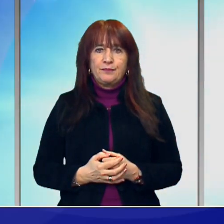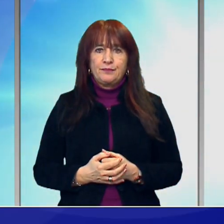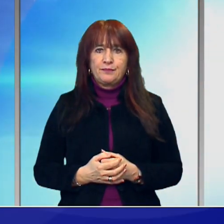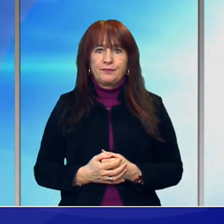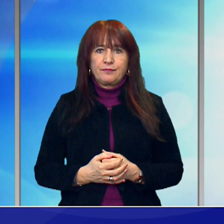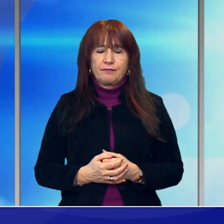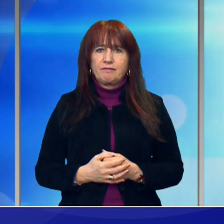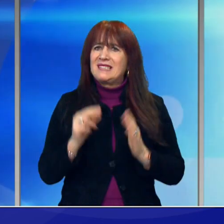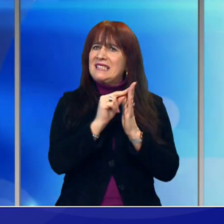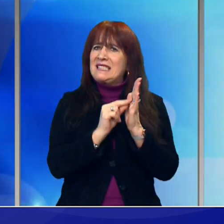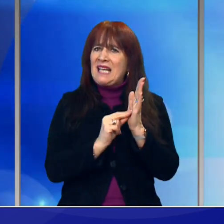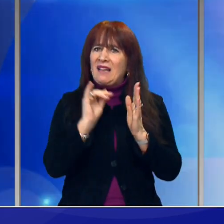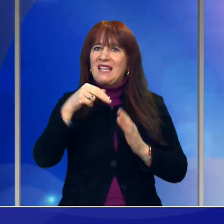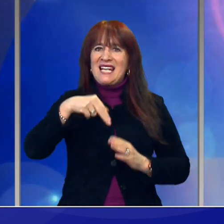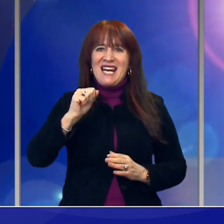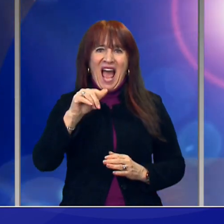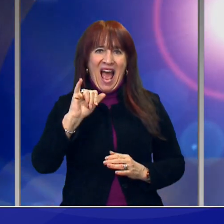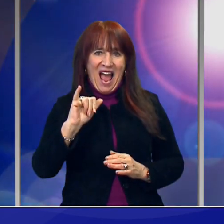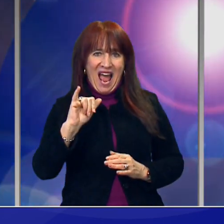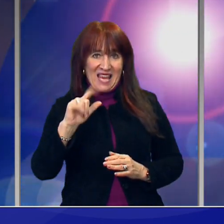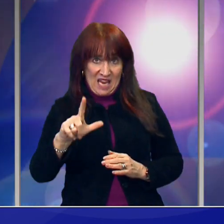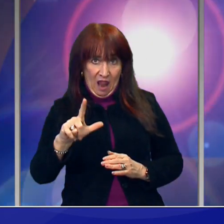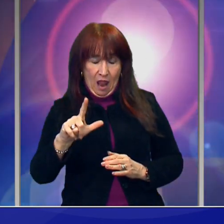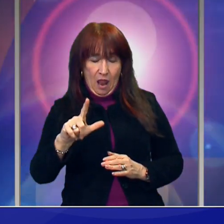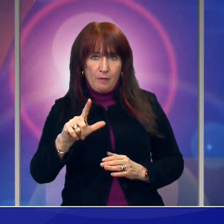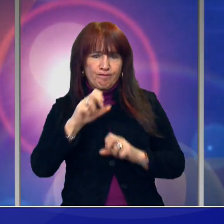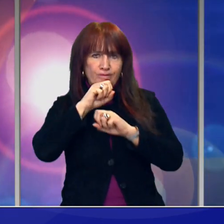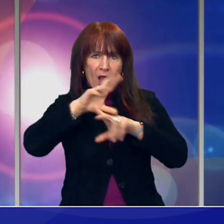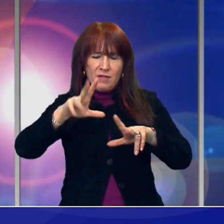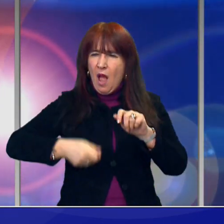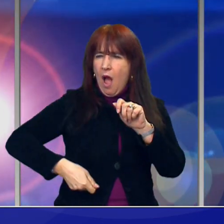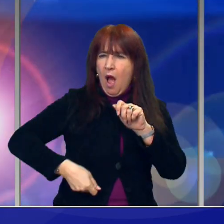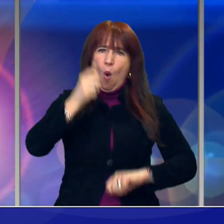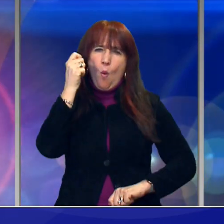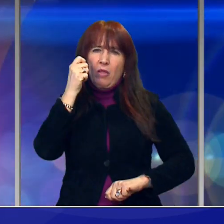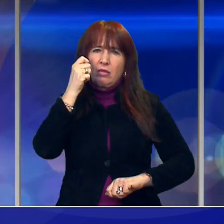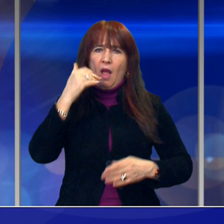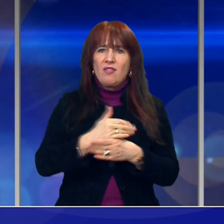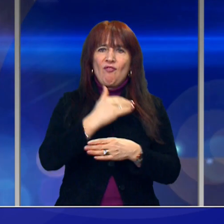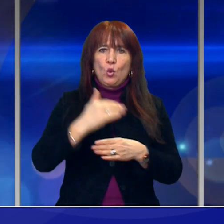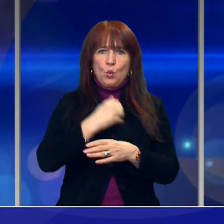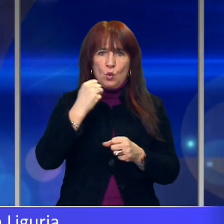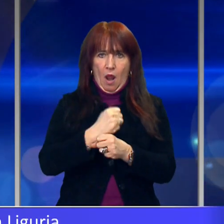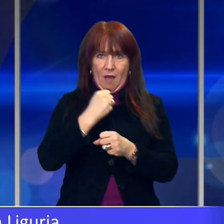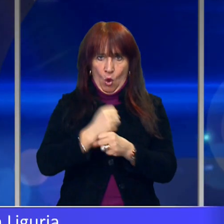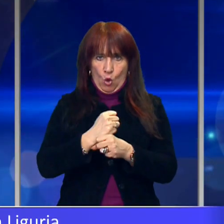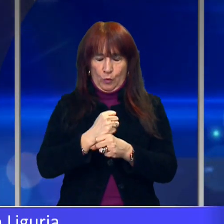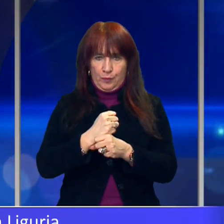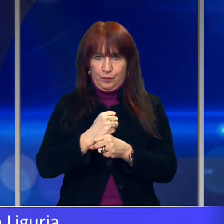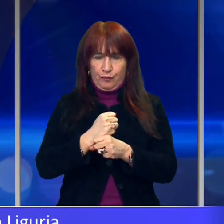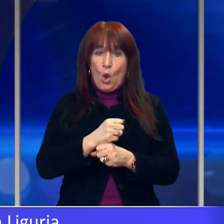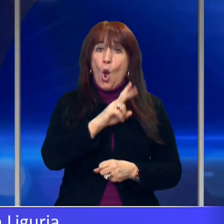i dati INAIL segnalano un aumento nel numero degli infortuni sul lavoro